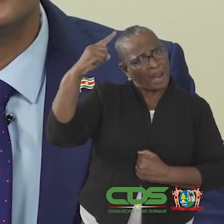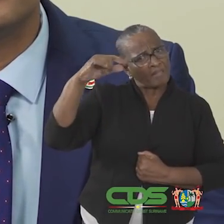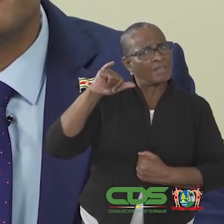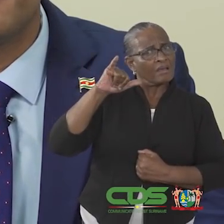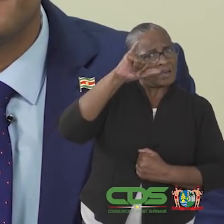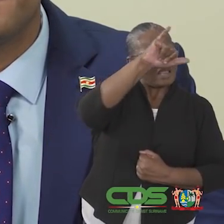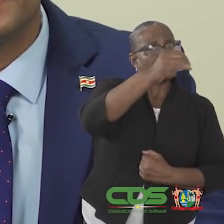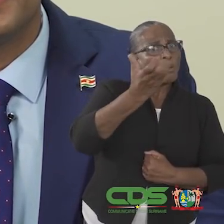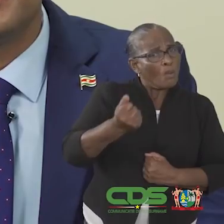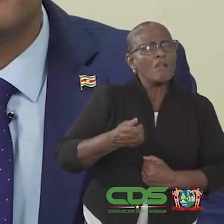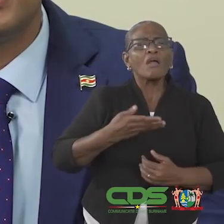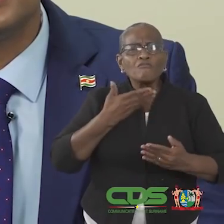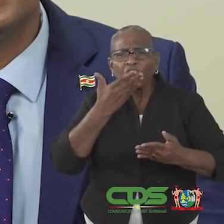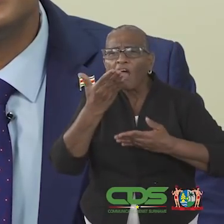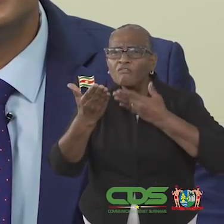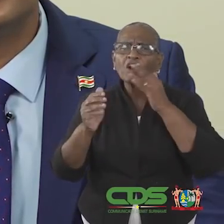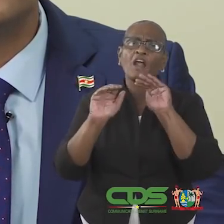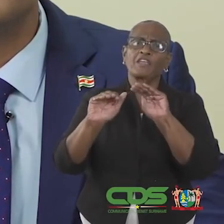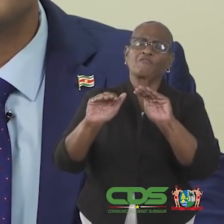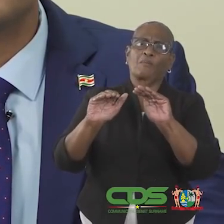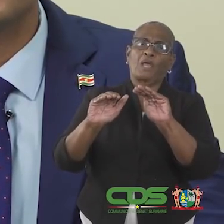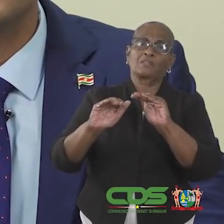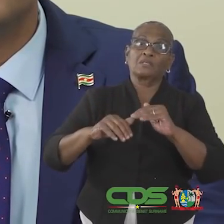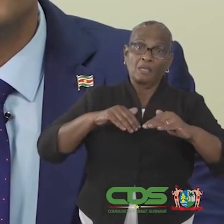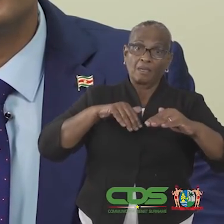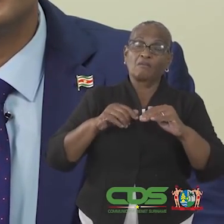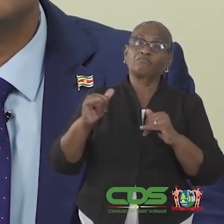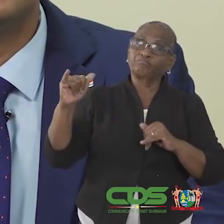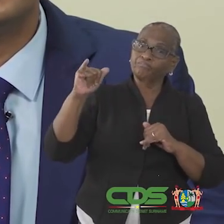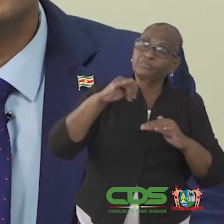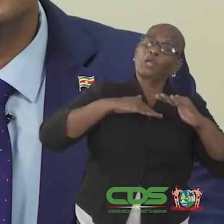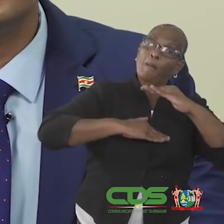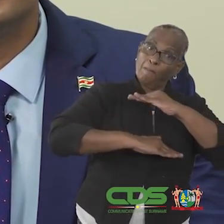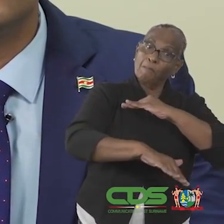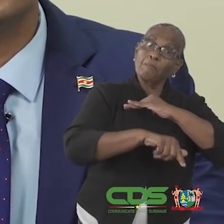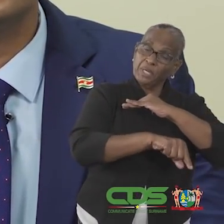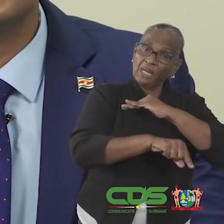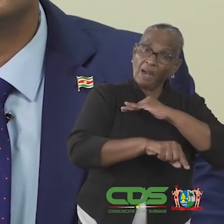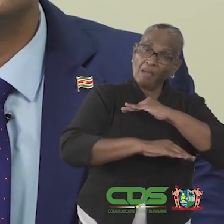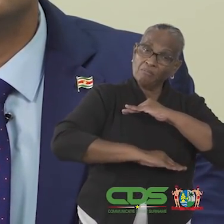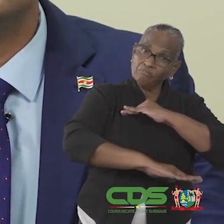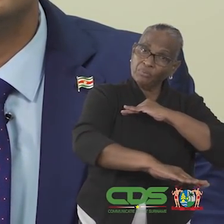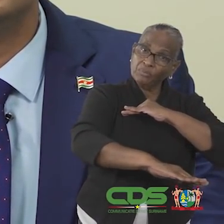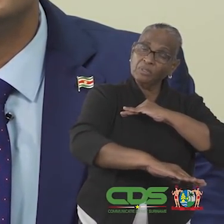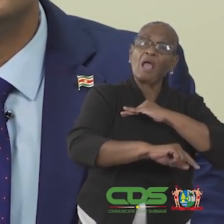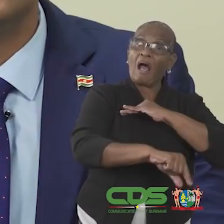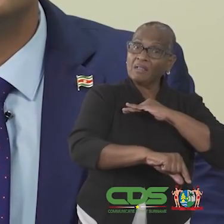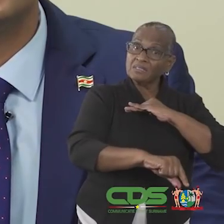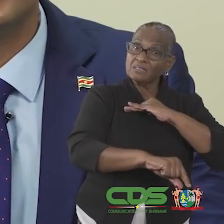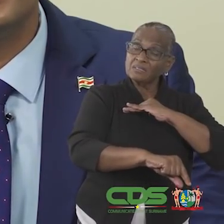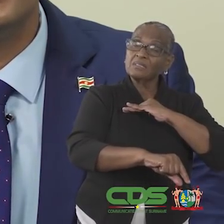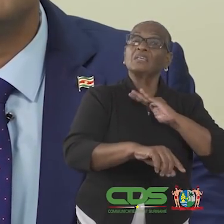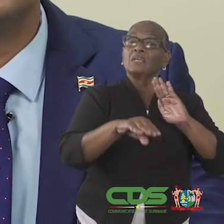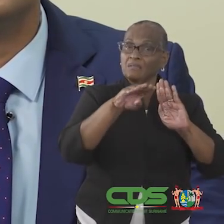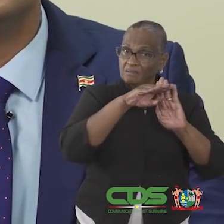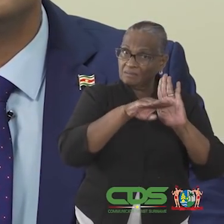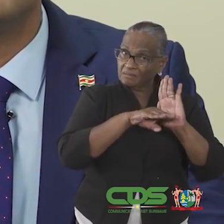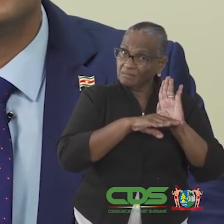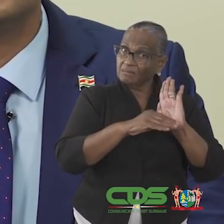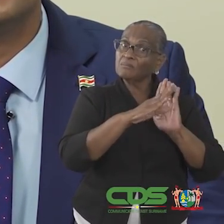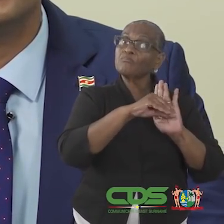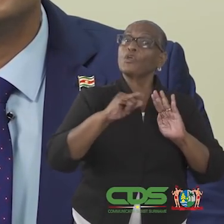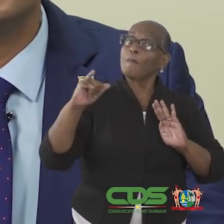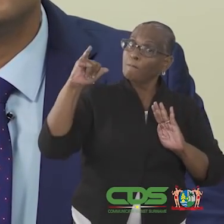om te reizen. Maatregel 9. Vluchten naar het binnenland worden slechts ondernomen onder naleving